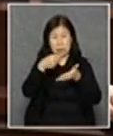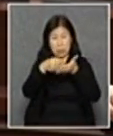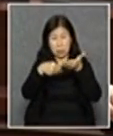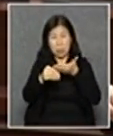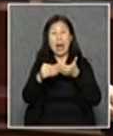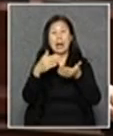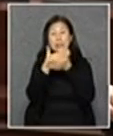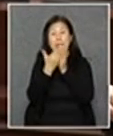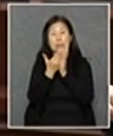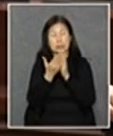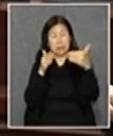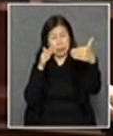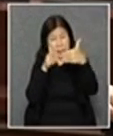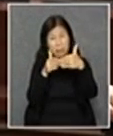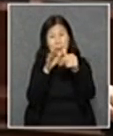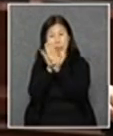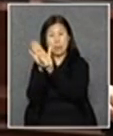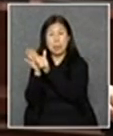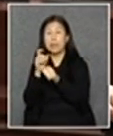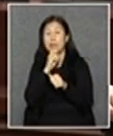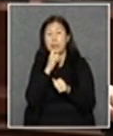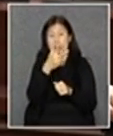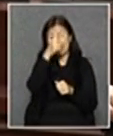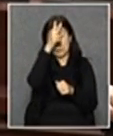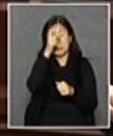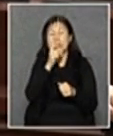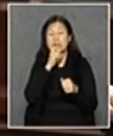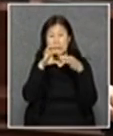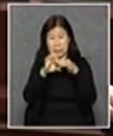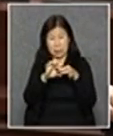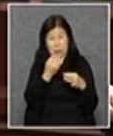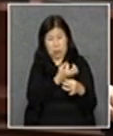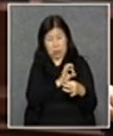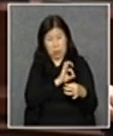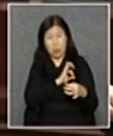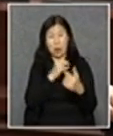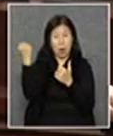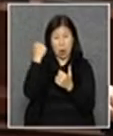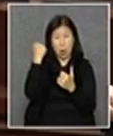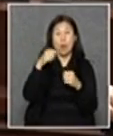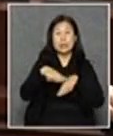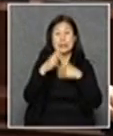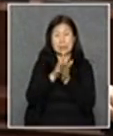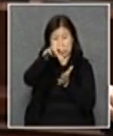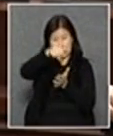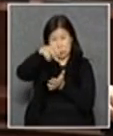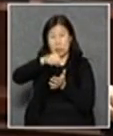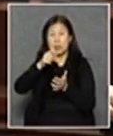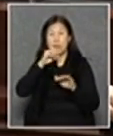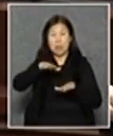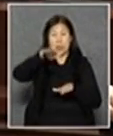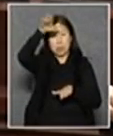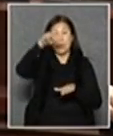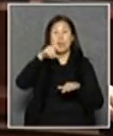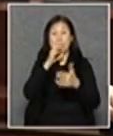接的幫助。多年來，政府和有關的團體都會不遺餘力地爭取一些高層次、